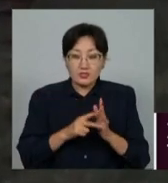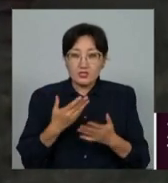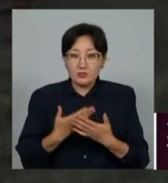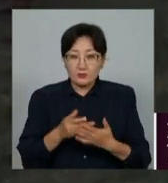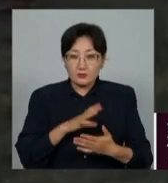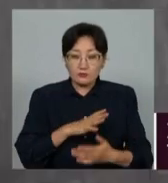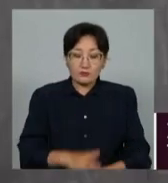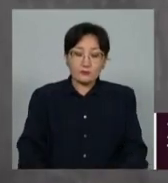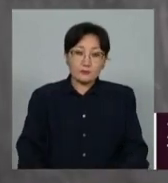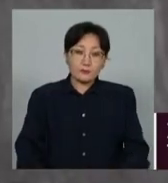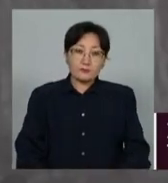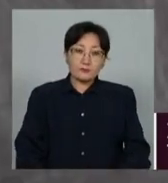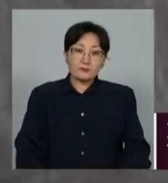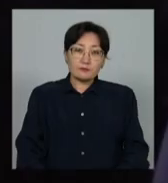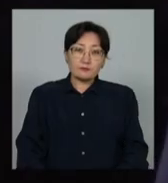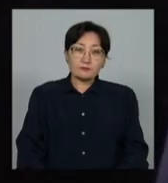шамасында болған.